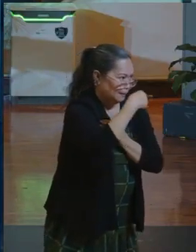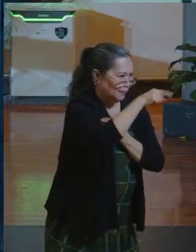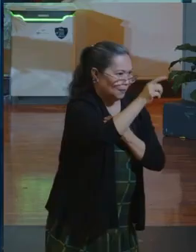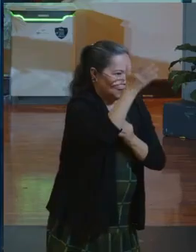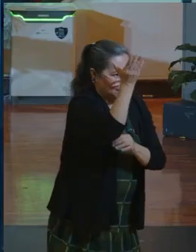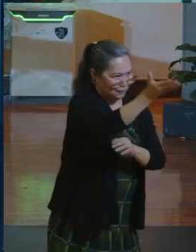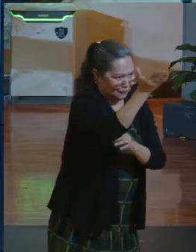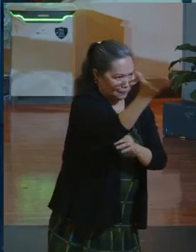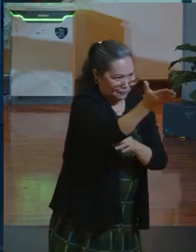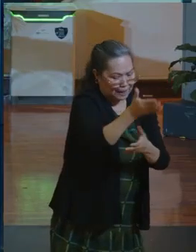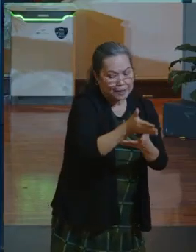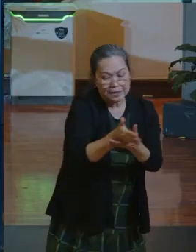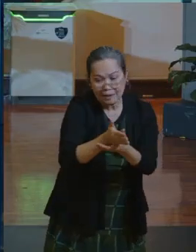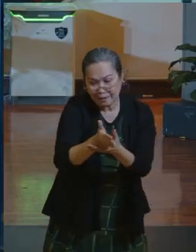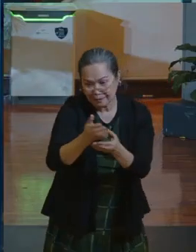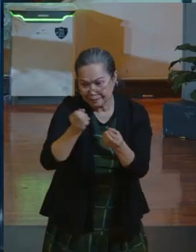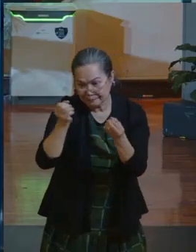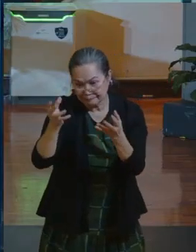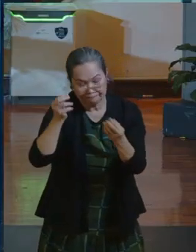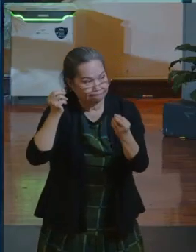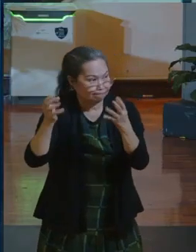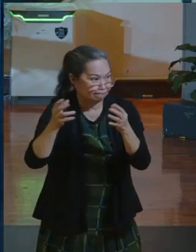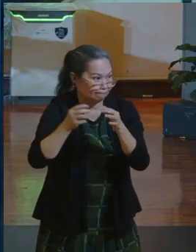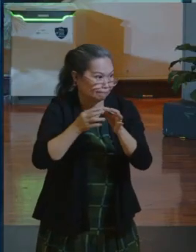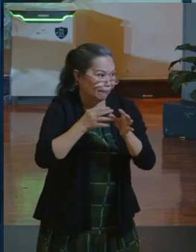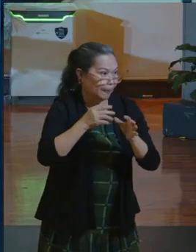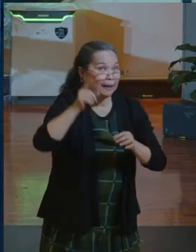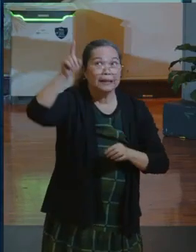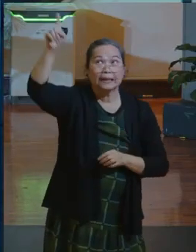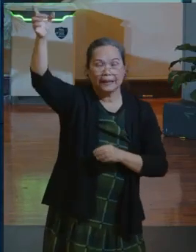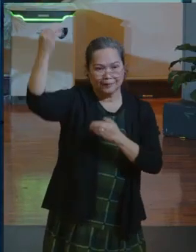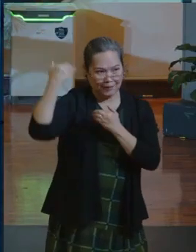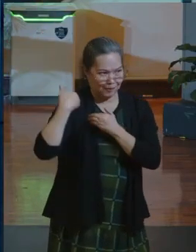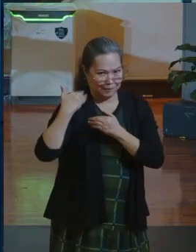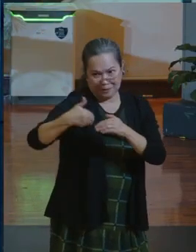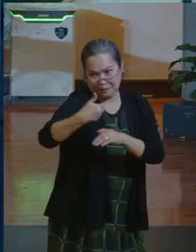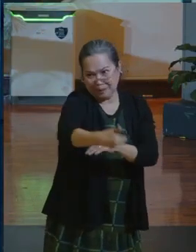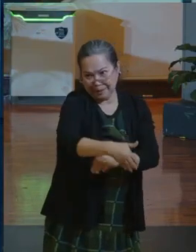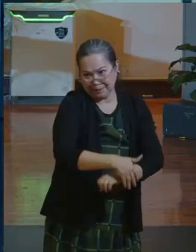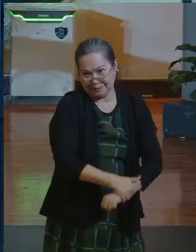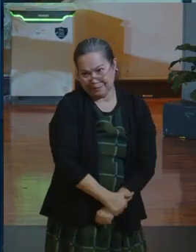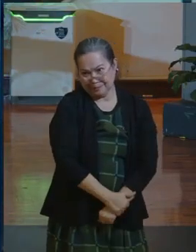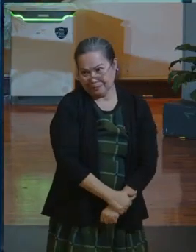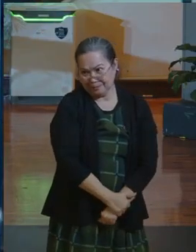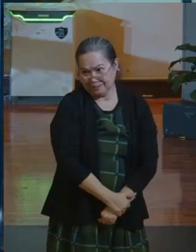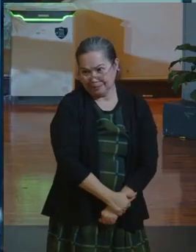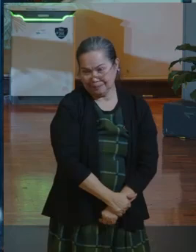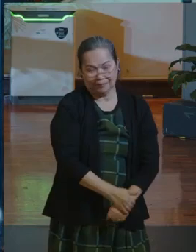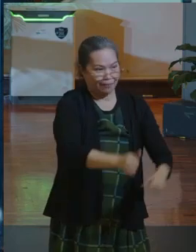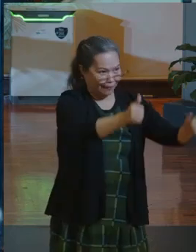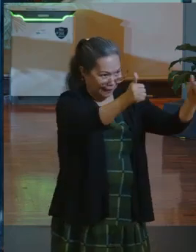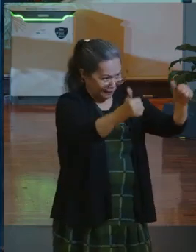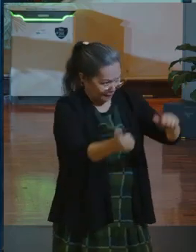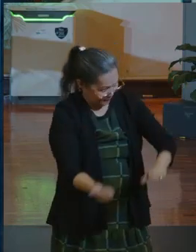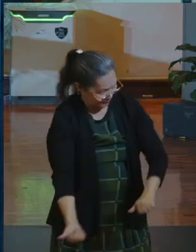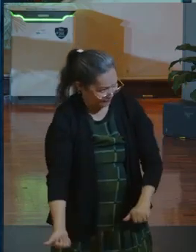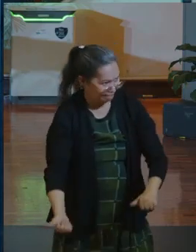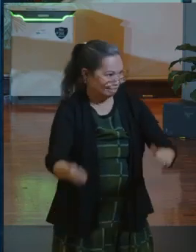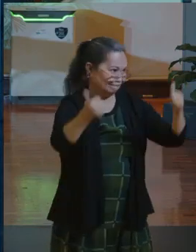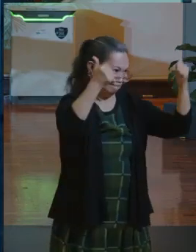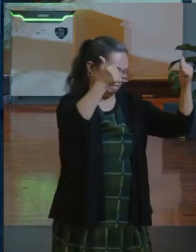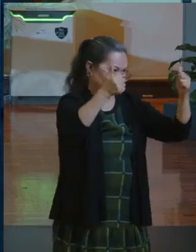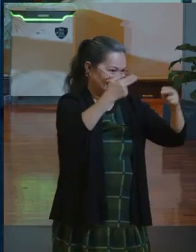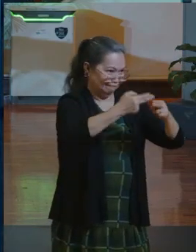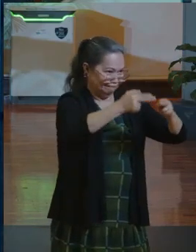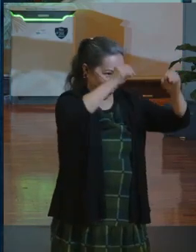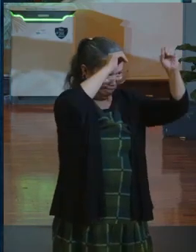the gospel, and make disciples of them, baptizing them in the